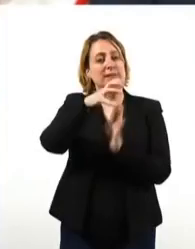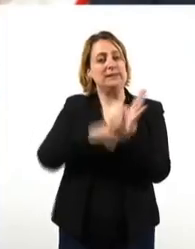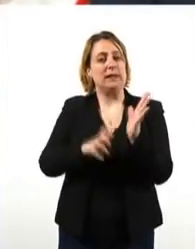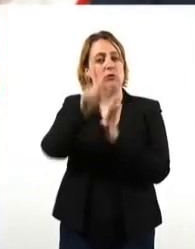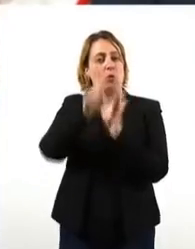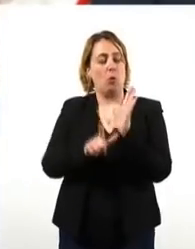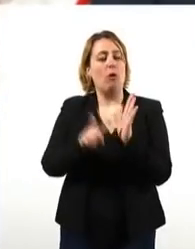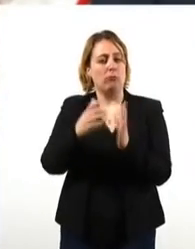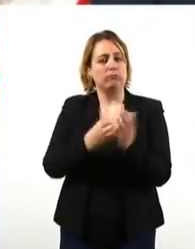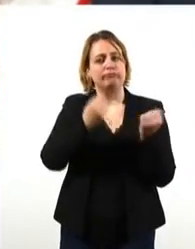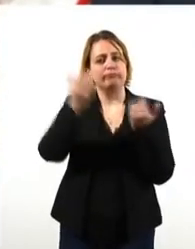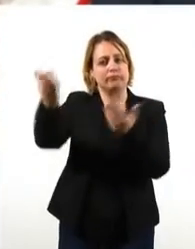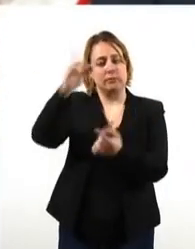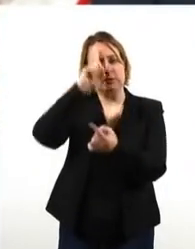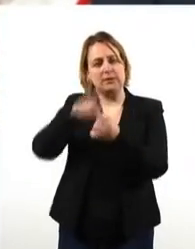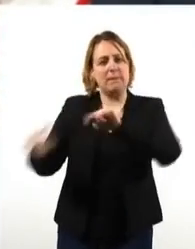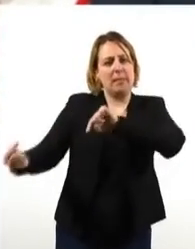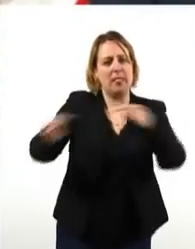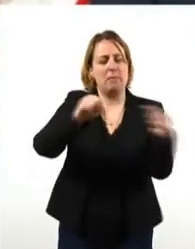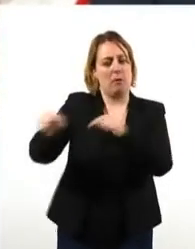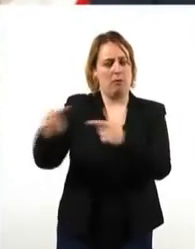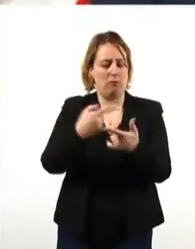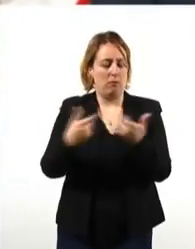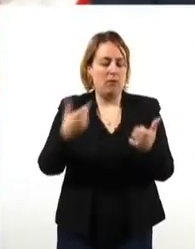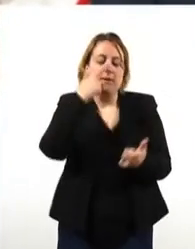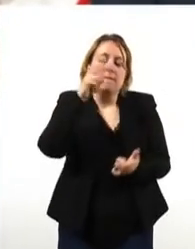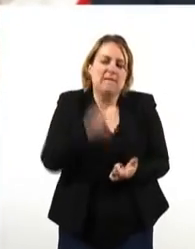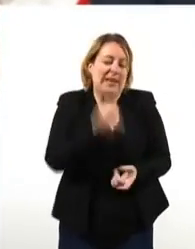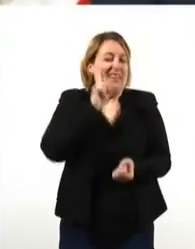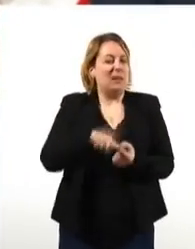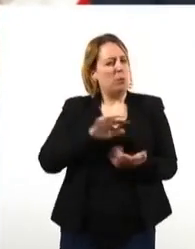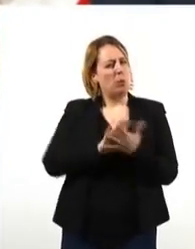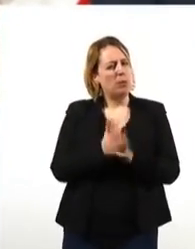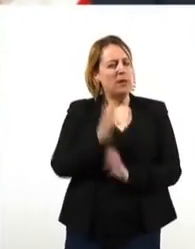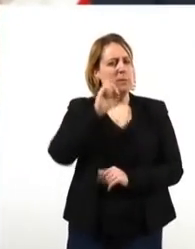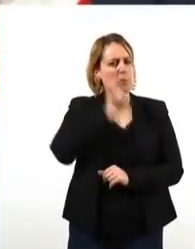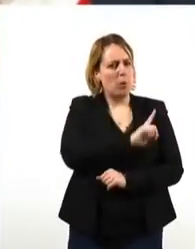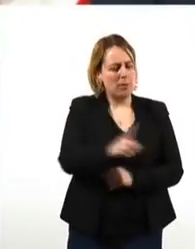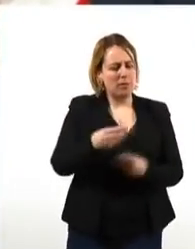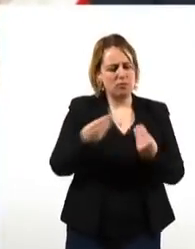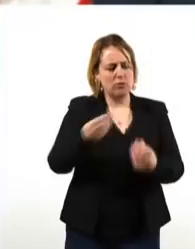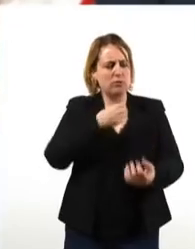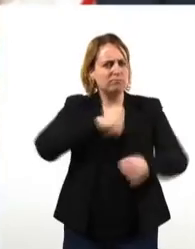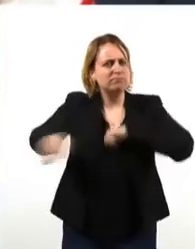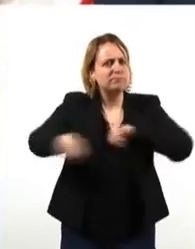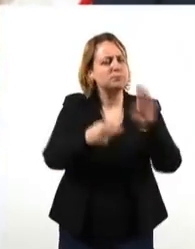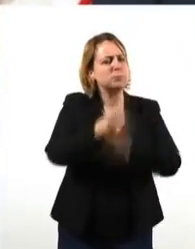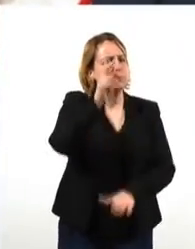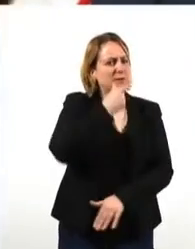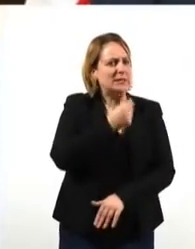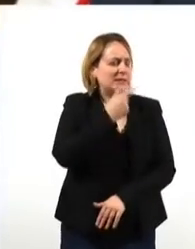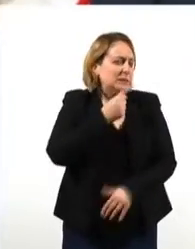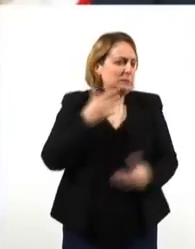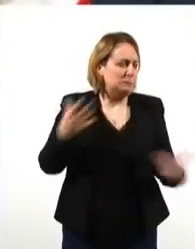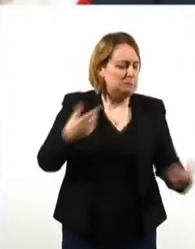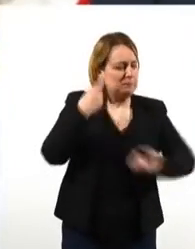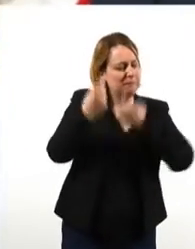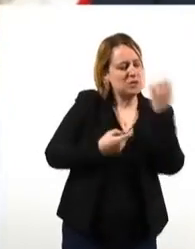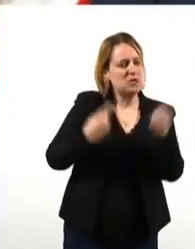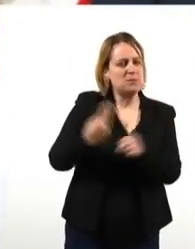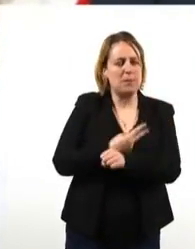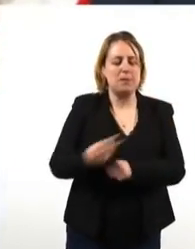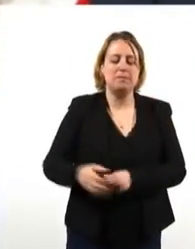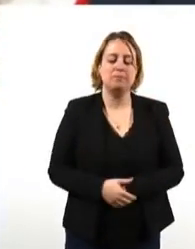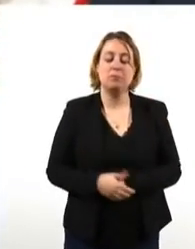pense qu'on peut le mettre aussi à réflexion dans le cadre de ce qui peut faciliter le déplacement des jeunes. Je rappelle aussi qu'aujourd'hui, on a